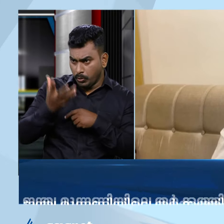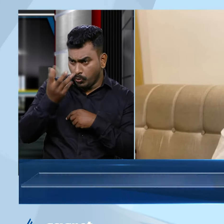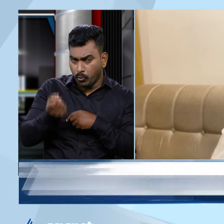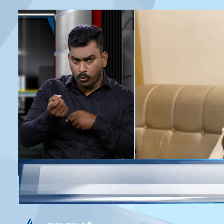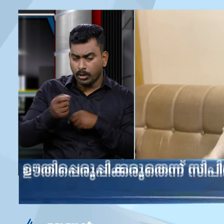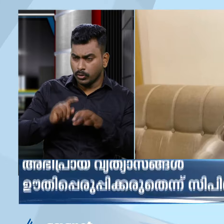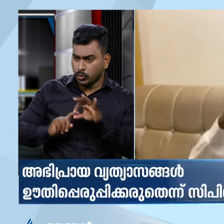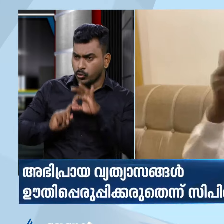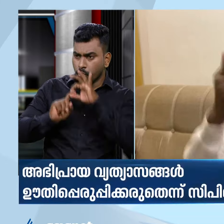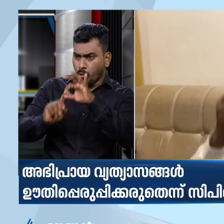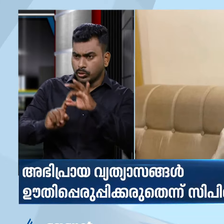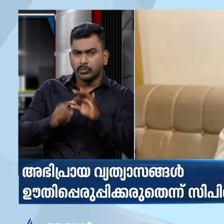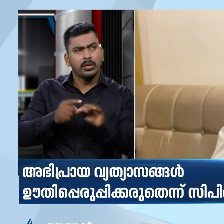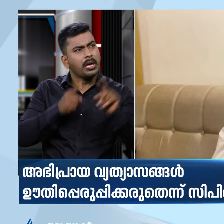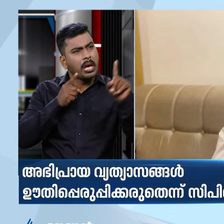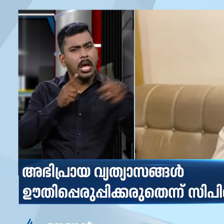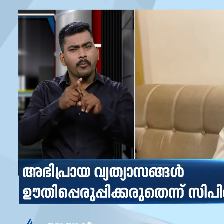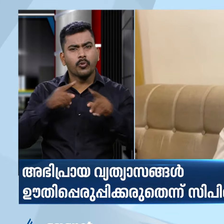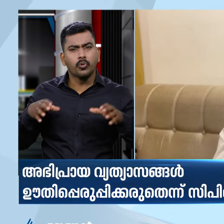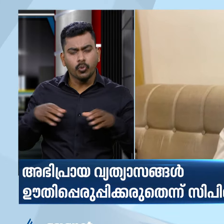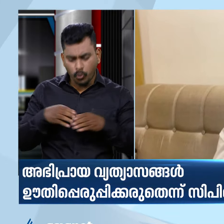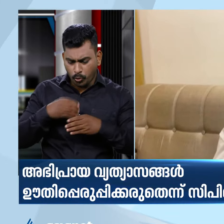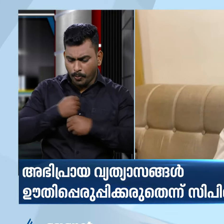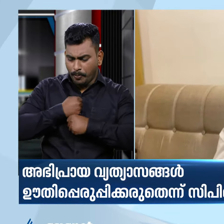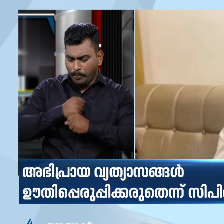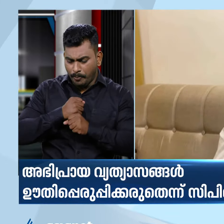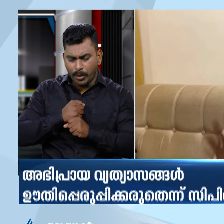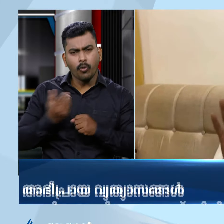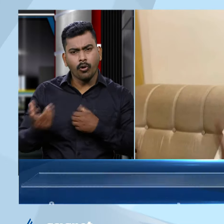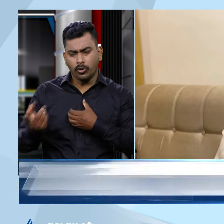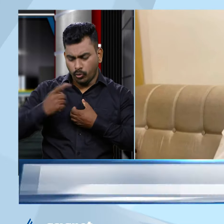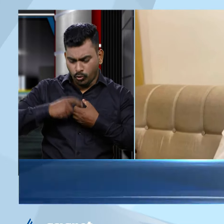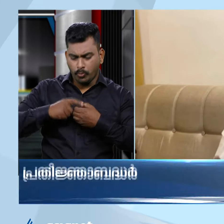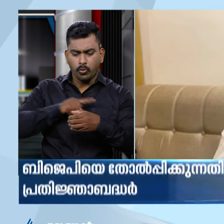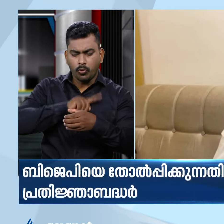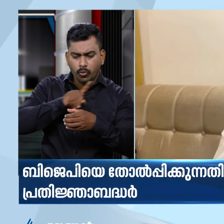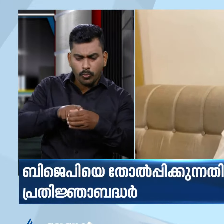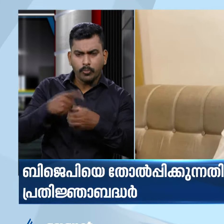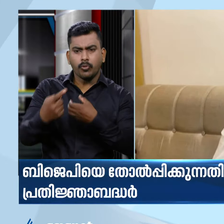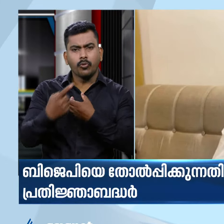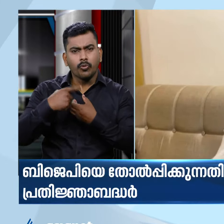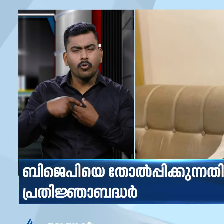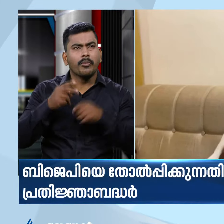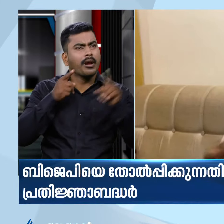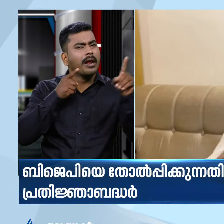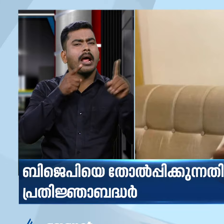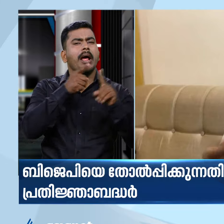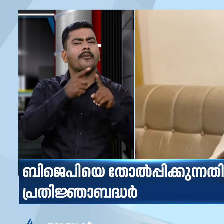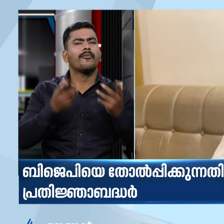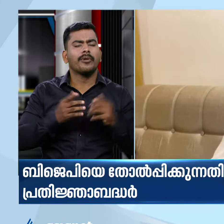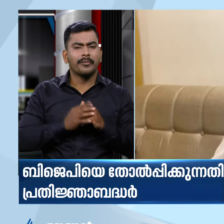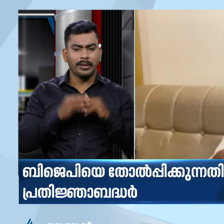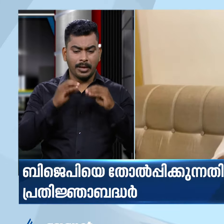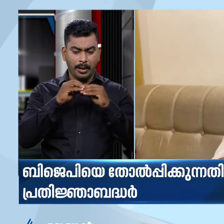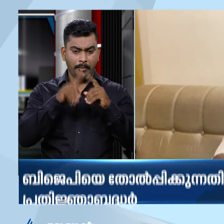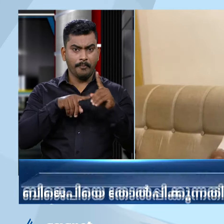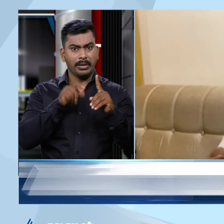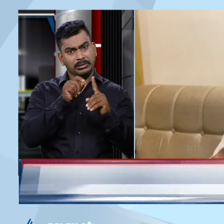to the primary objective of defeating BJP or not. So that is why I am saying there can be small